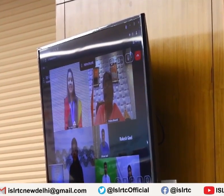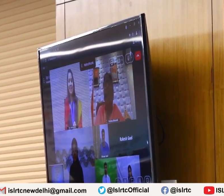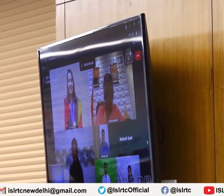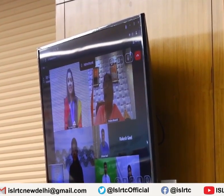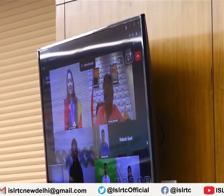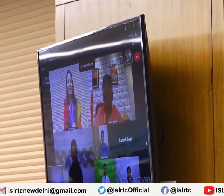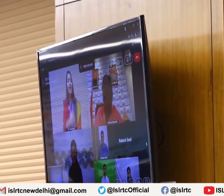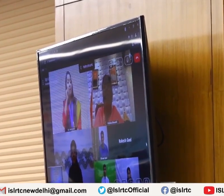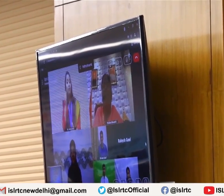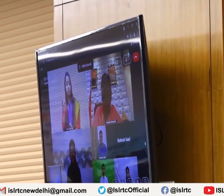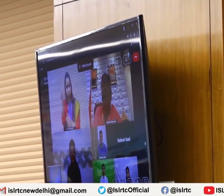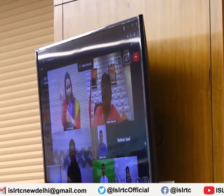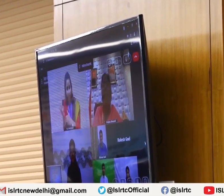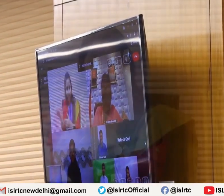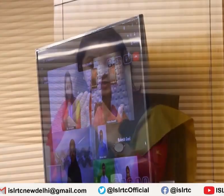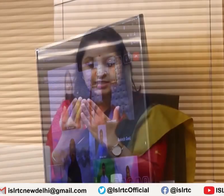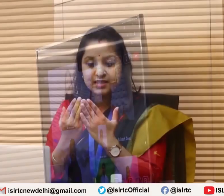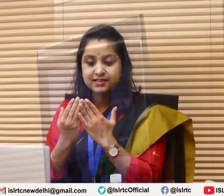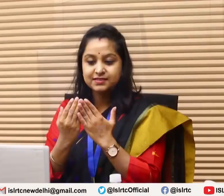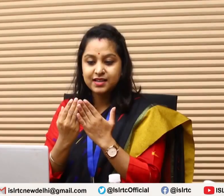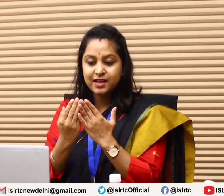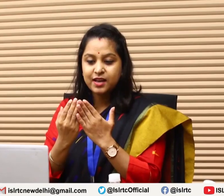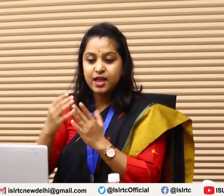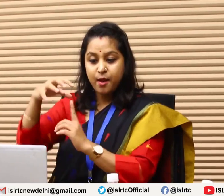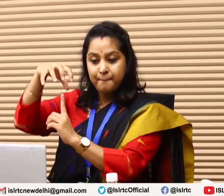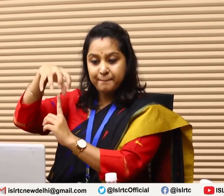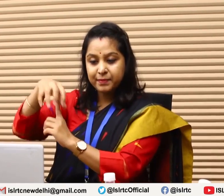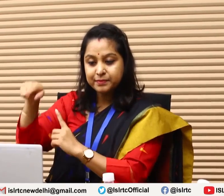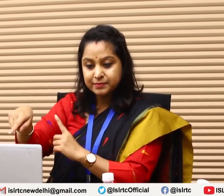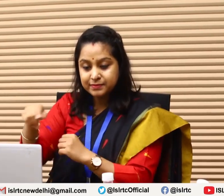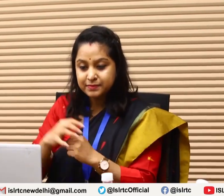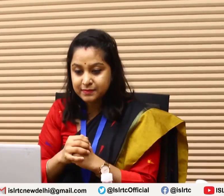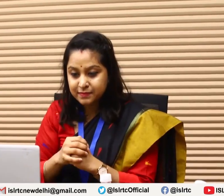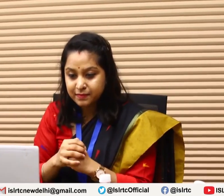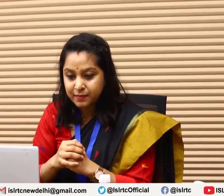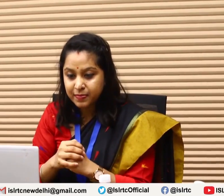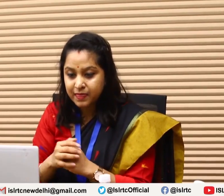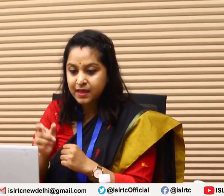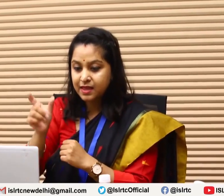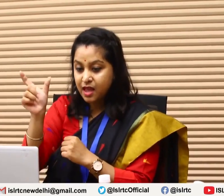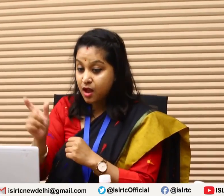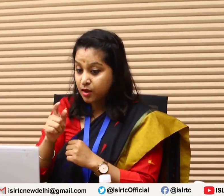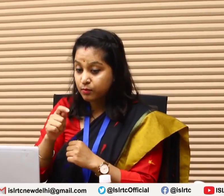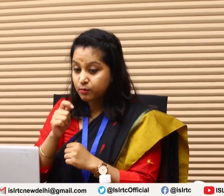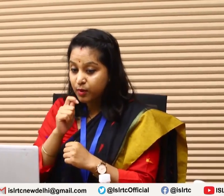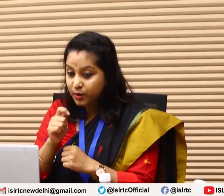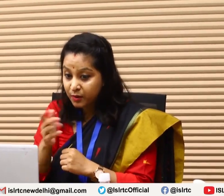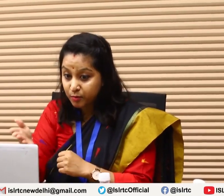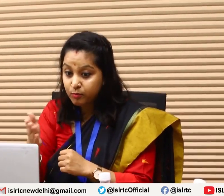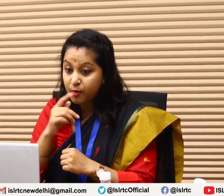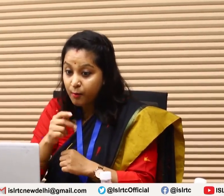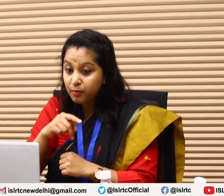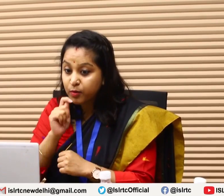राज्य मंत्री माननीय नारायण स्वामी जी, अभी जिन्होंने इतना सुंदर उद्बोधन दिया